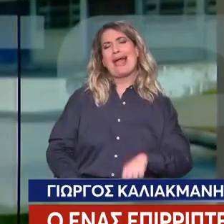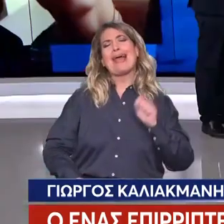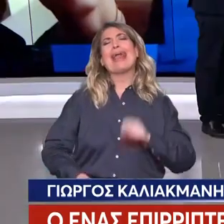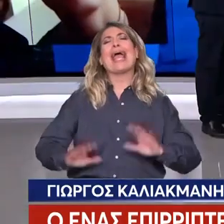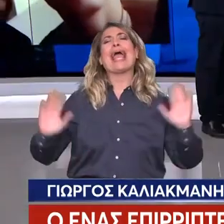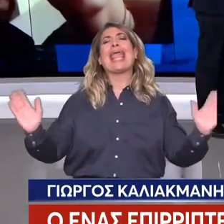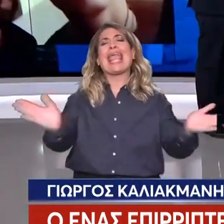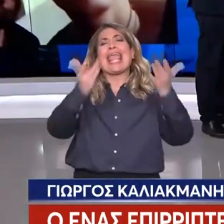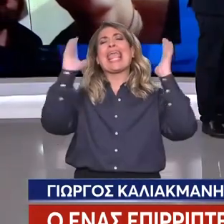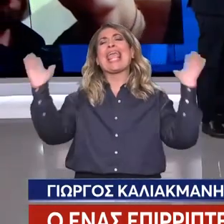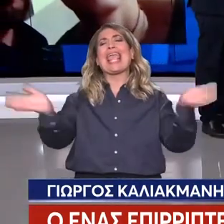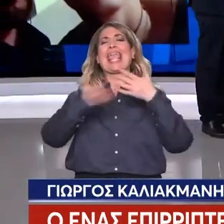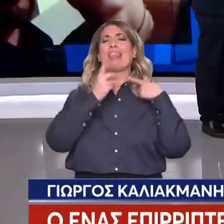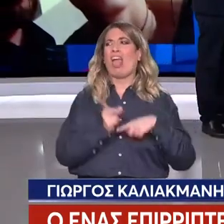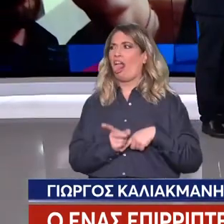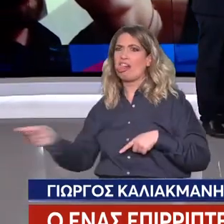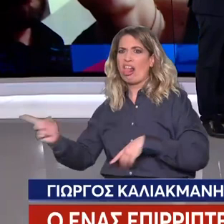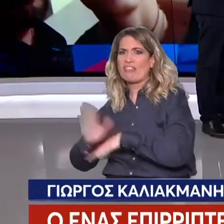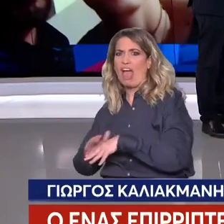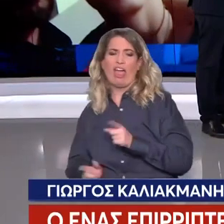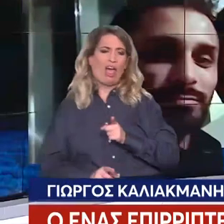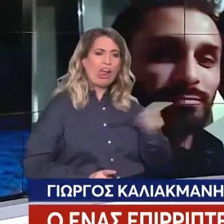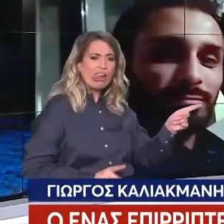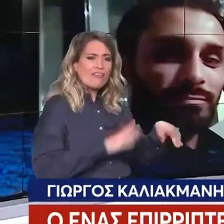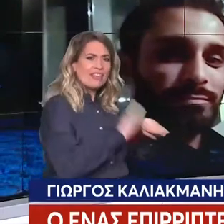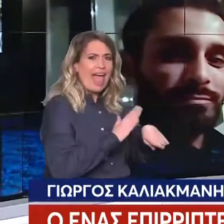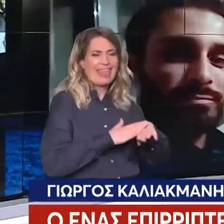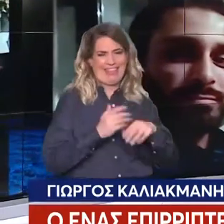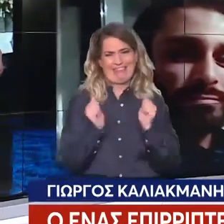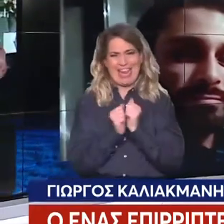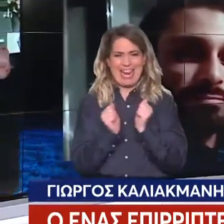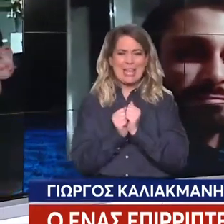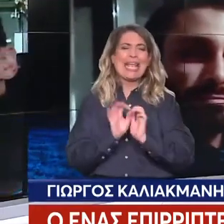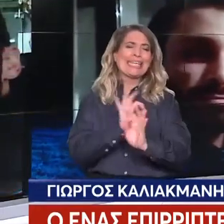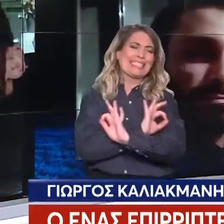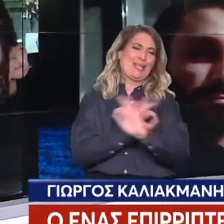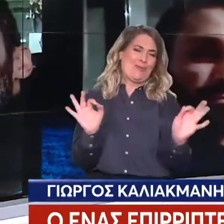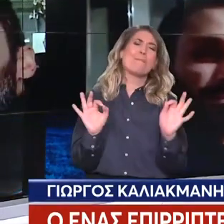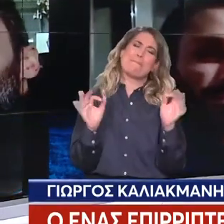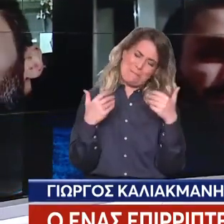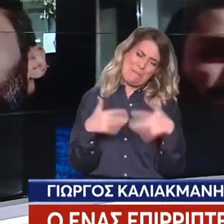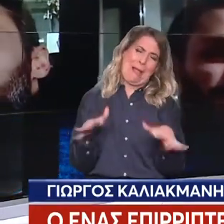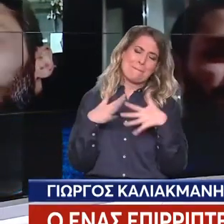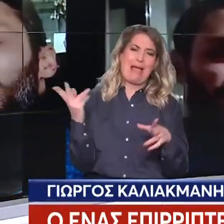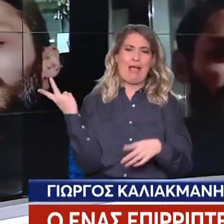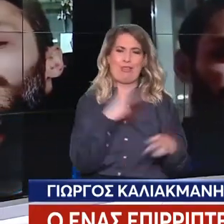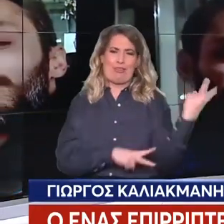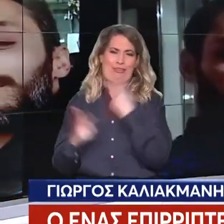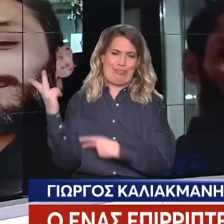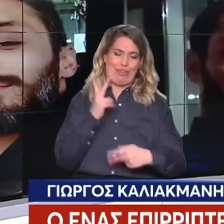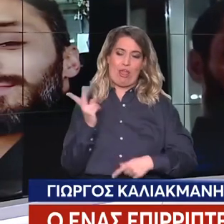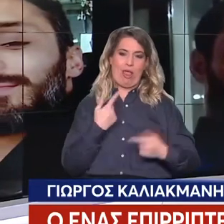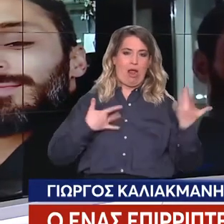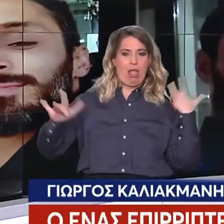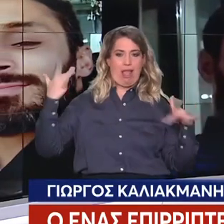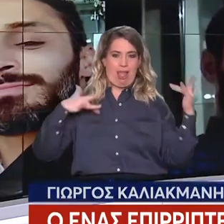έχει κάνει αυτό με έναν τρόπο. Μάλιστα. Όχι με κατάθεση, αλλά το έχει κάνει. Κύριε Καλιαγμάνη, σας ευχαριστώ πάρα πολύ. Είστε ευχαριστώ καλά.